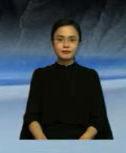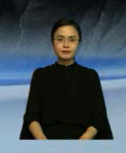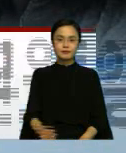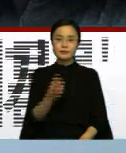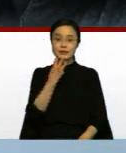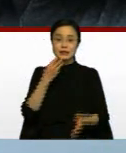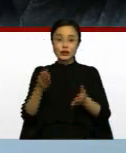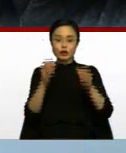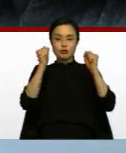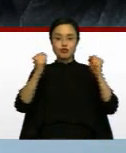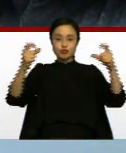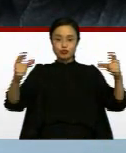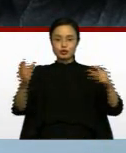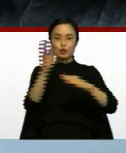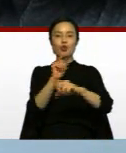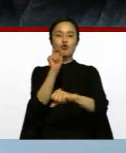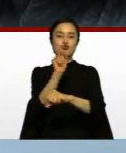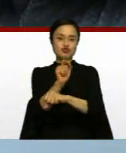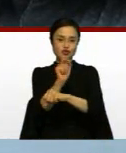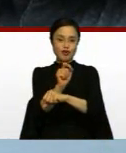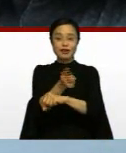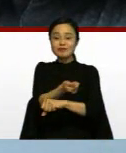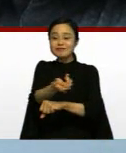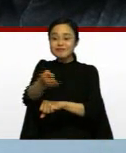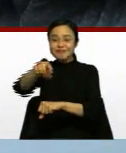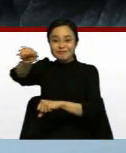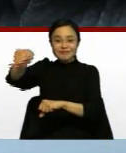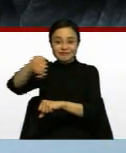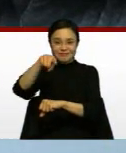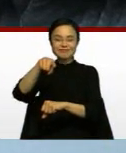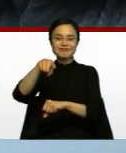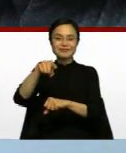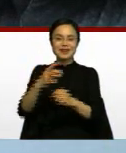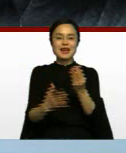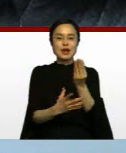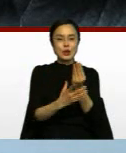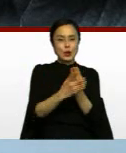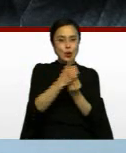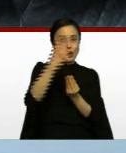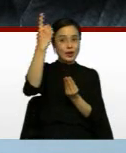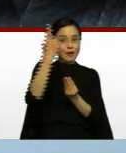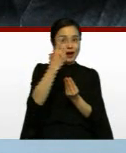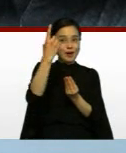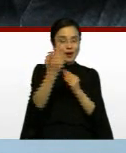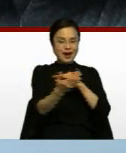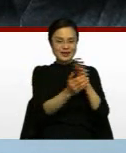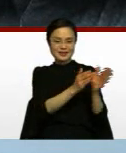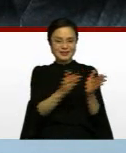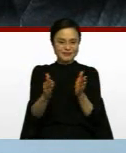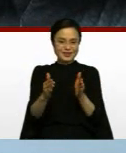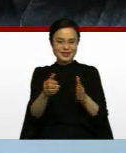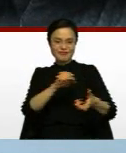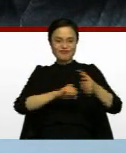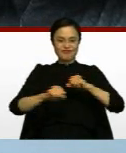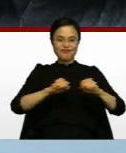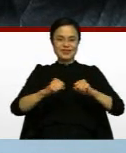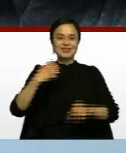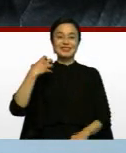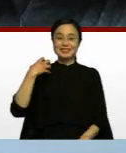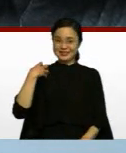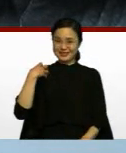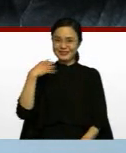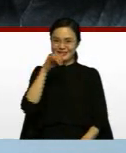경기 북부 지역 공무원들이 통일 한국 시대를 열어갈 주역으로 주목받고 있습니다. 교육을 통해 전문